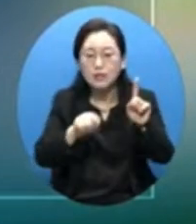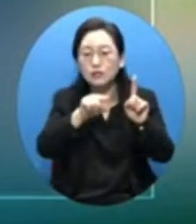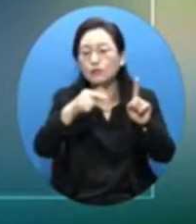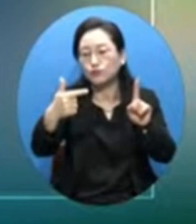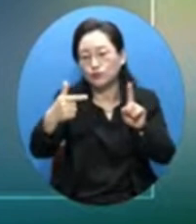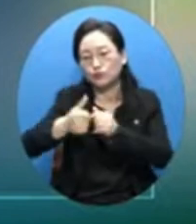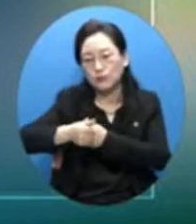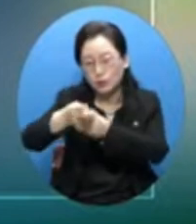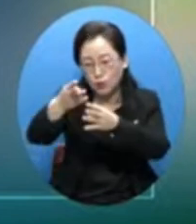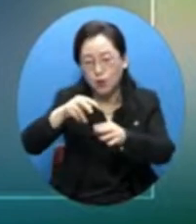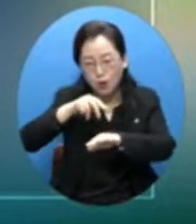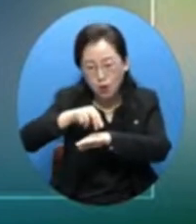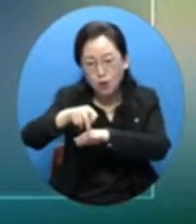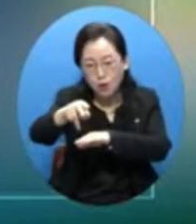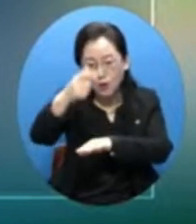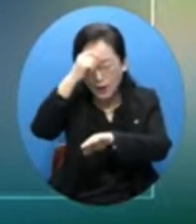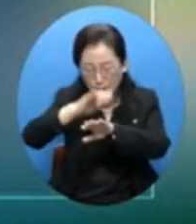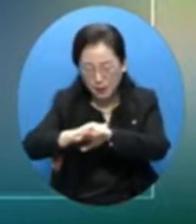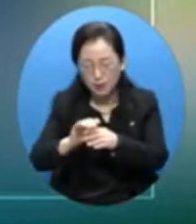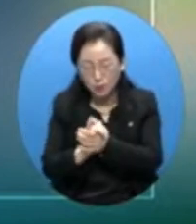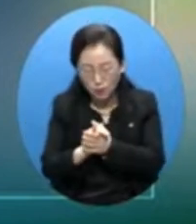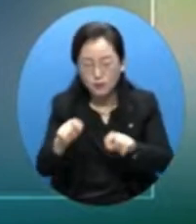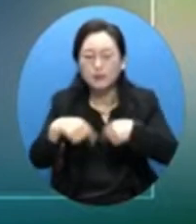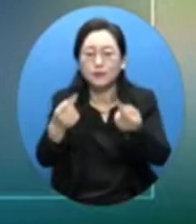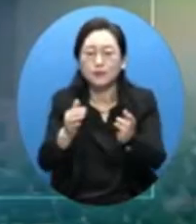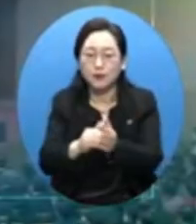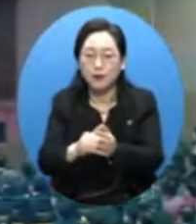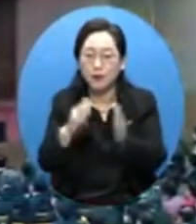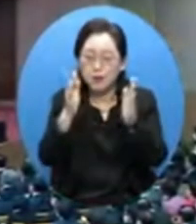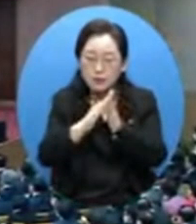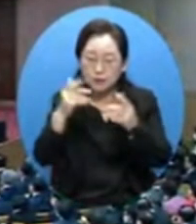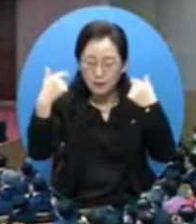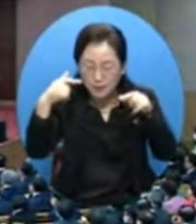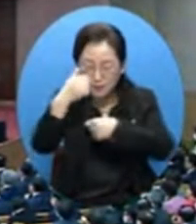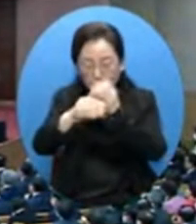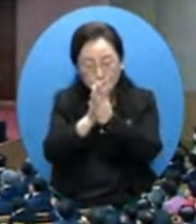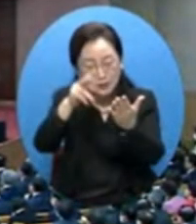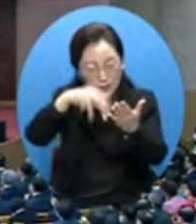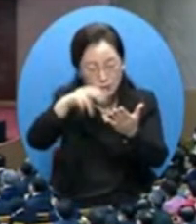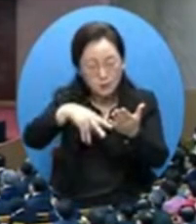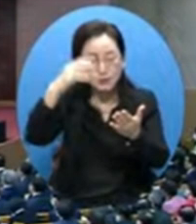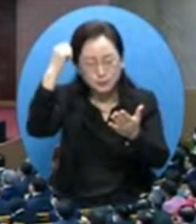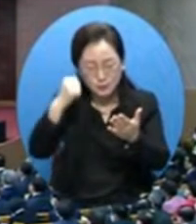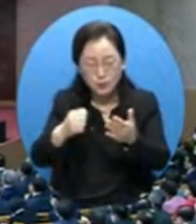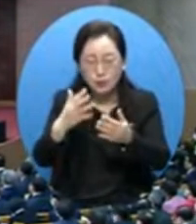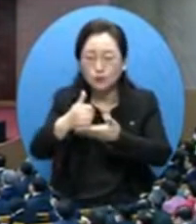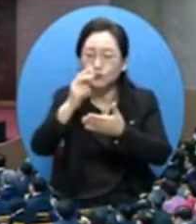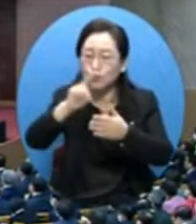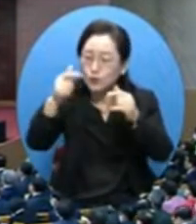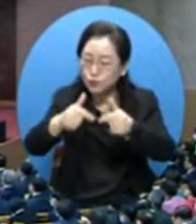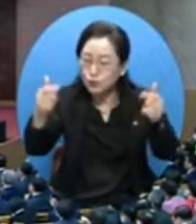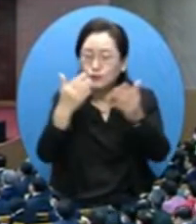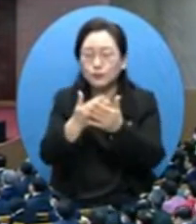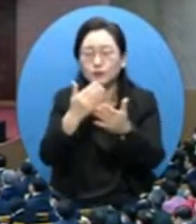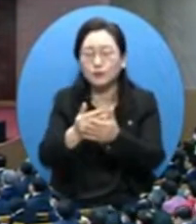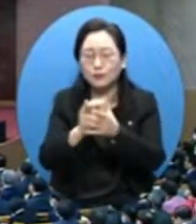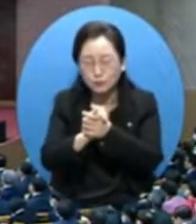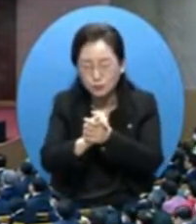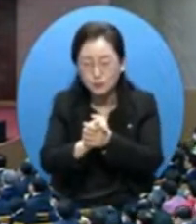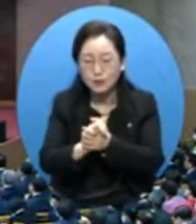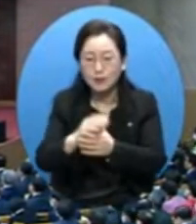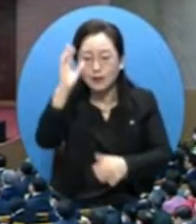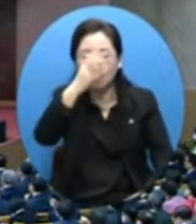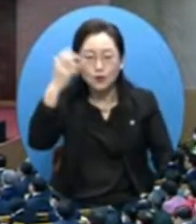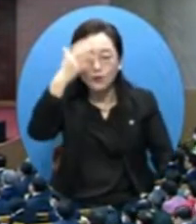걸어가서 기도회와 예배를 참석합니다. 집에서 날마다 성경을 암송하고 기도하며 주여 부흥을 주옵소서, 주여 부흥을 주옵소서, 성령의